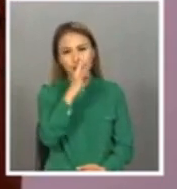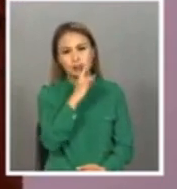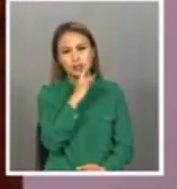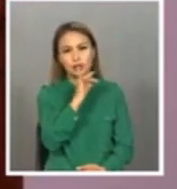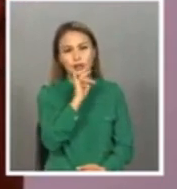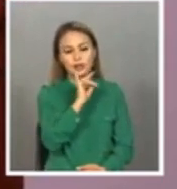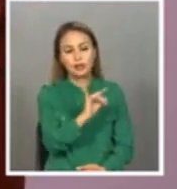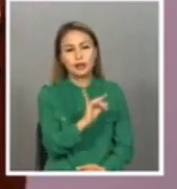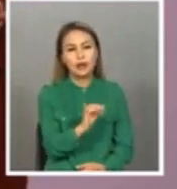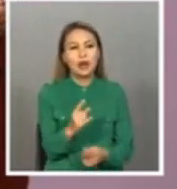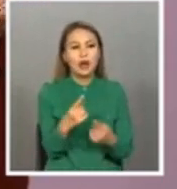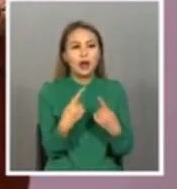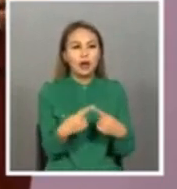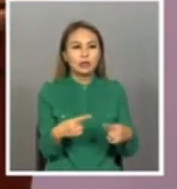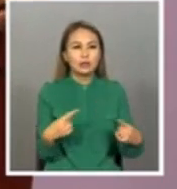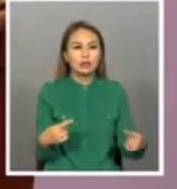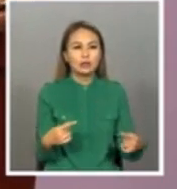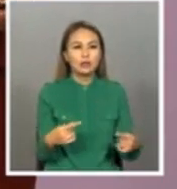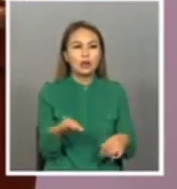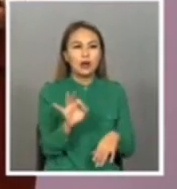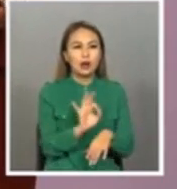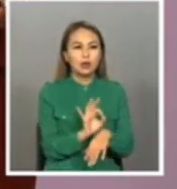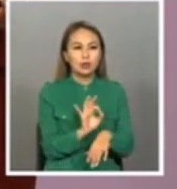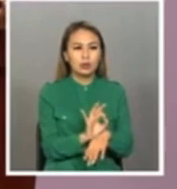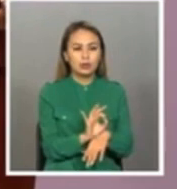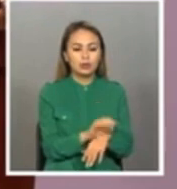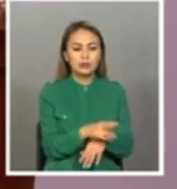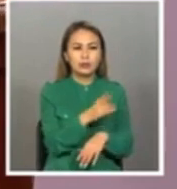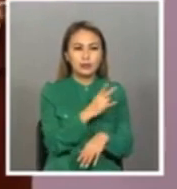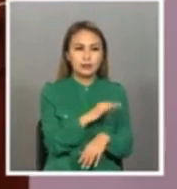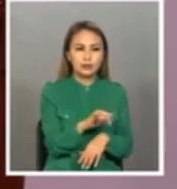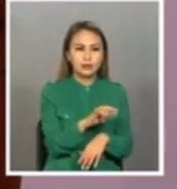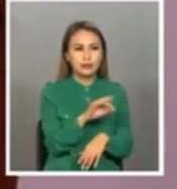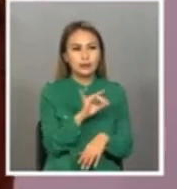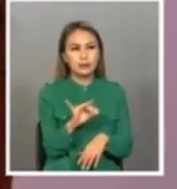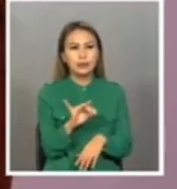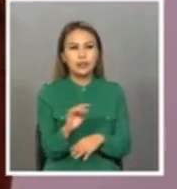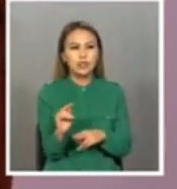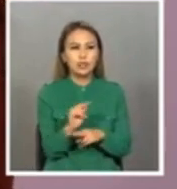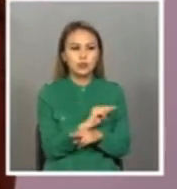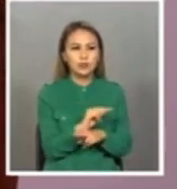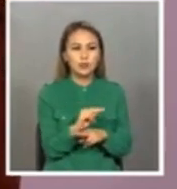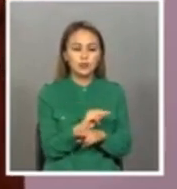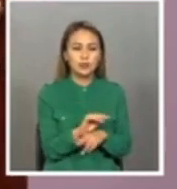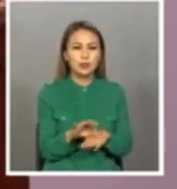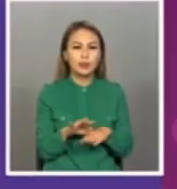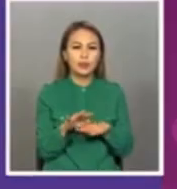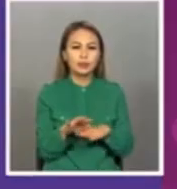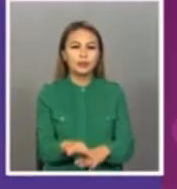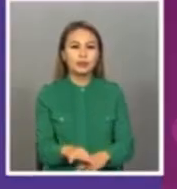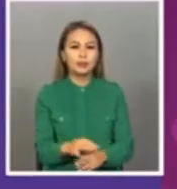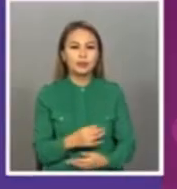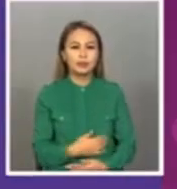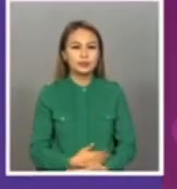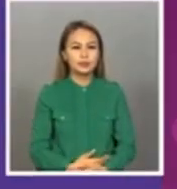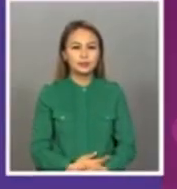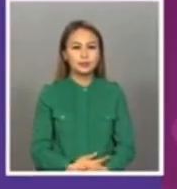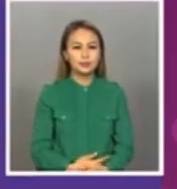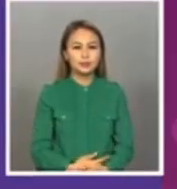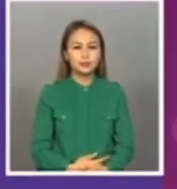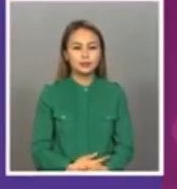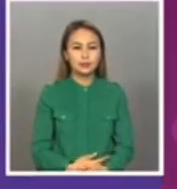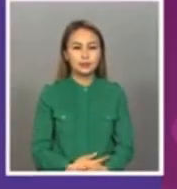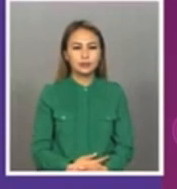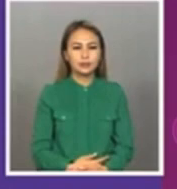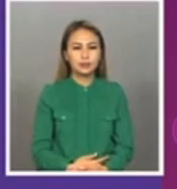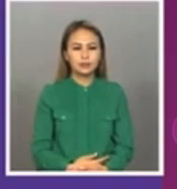Бүршіктері. Ауру, ды немесе ді. Ауру, ды. Енді мәтінімізді